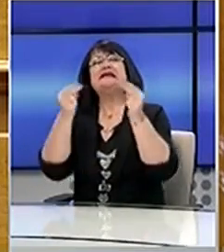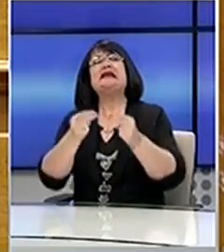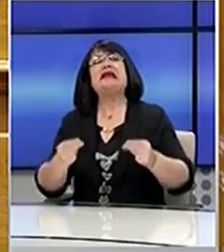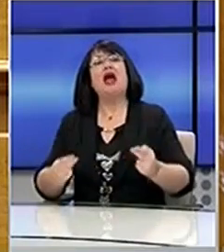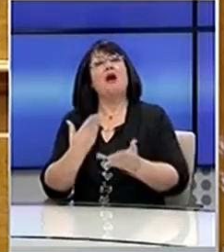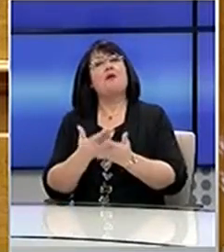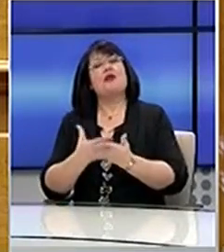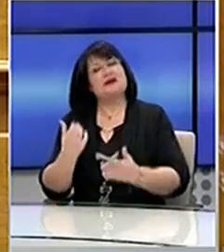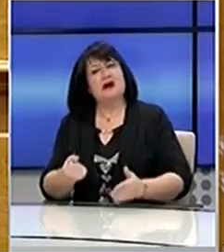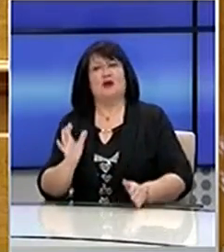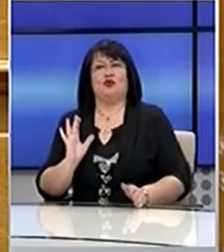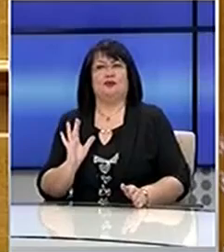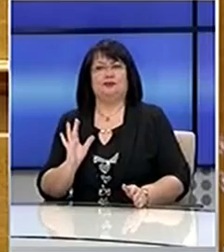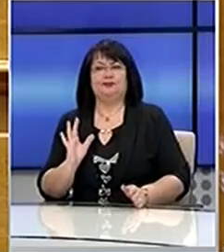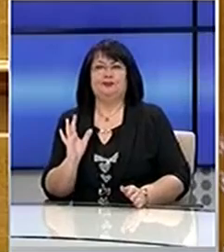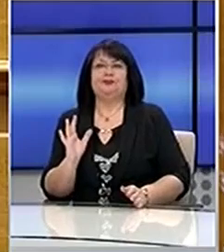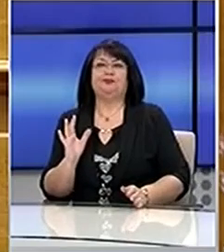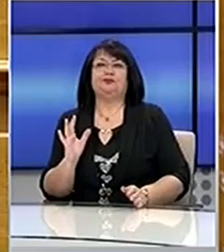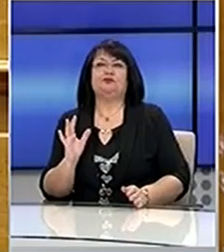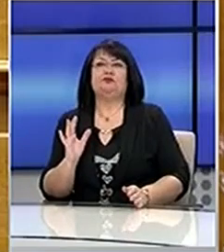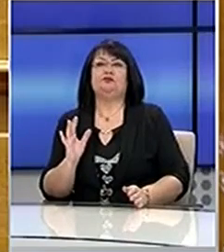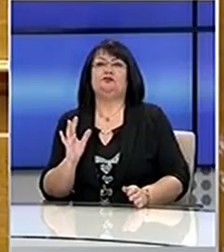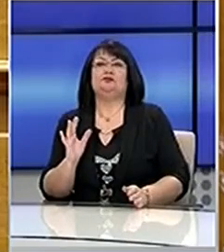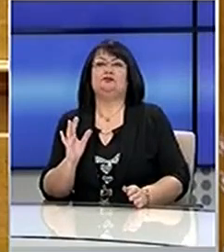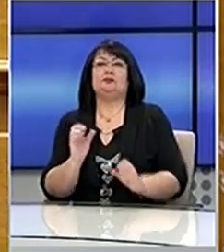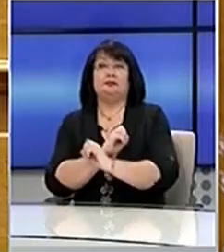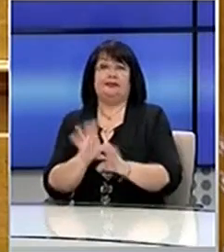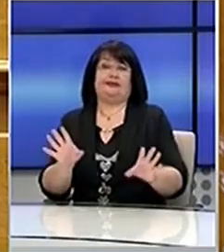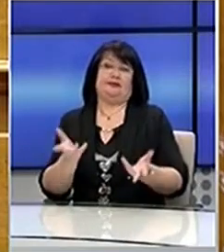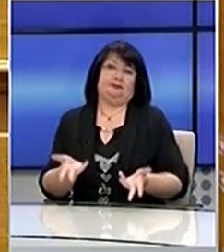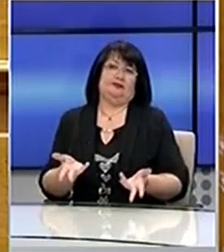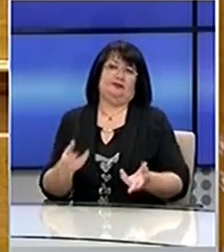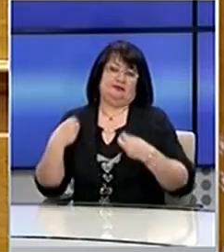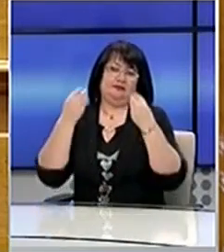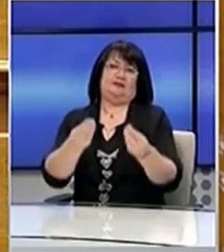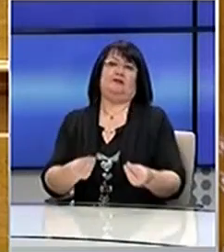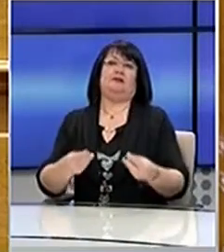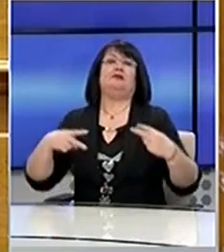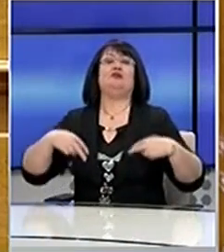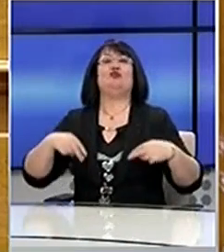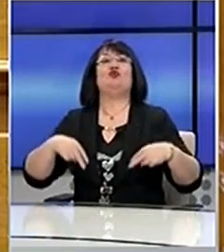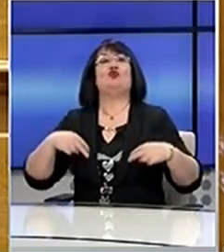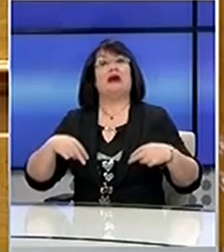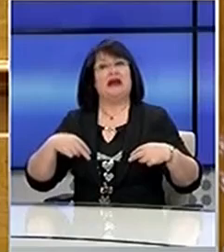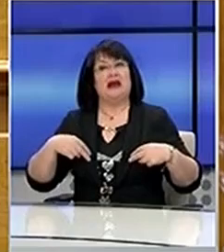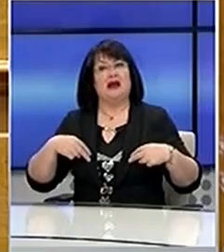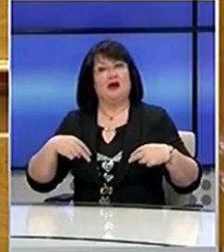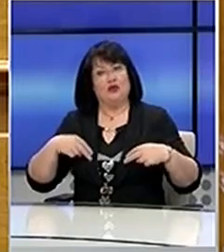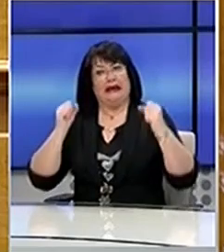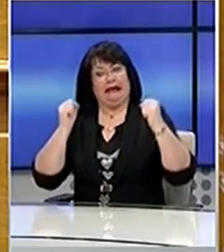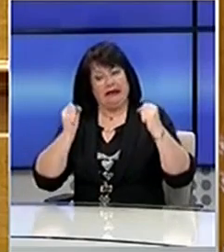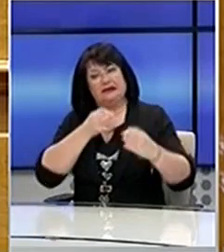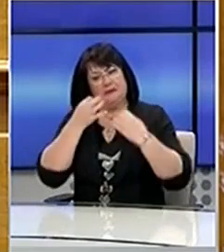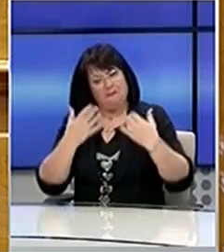στοιχεία τα οποία έχει ούτως ή άλλως δώσει στη δημοσιότητα το Υπουργείο σχετικά με το πόσες προσλήψεις έχουν